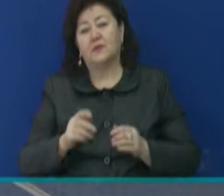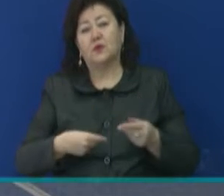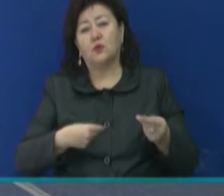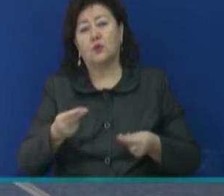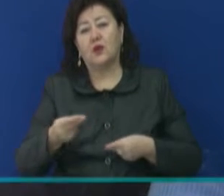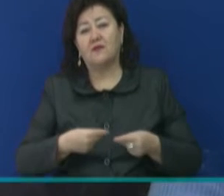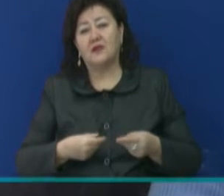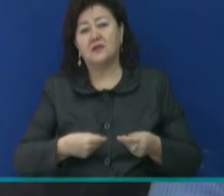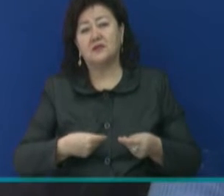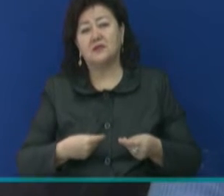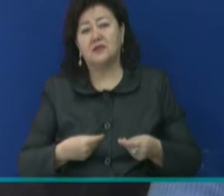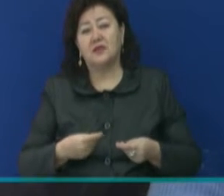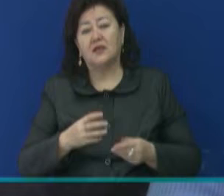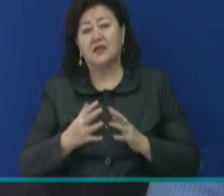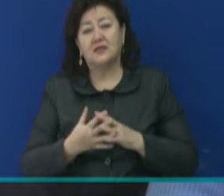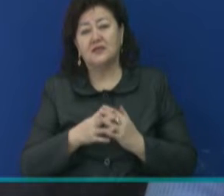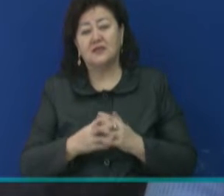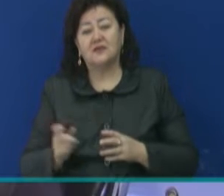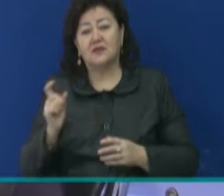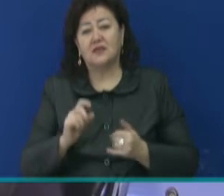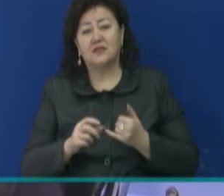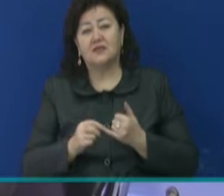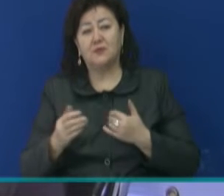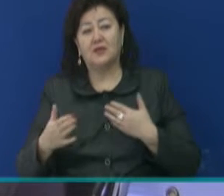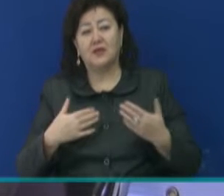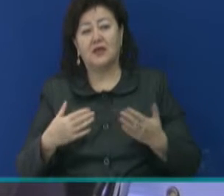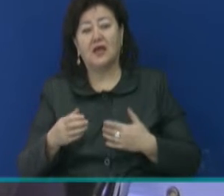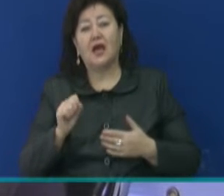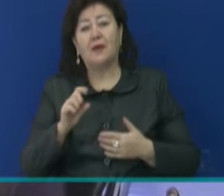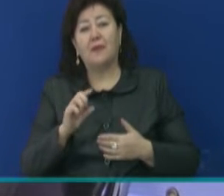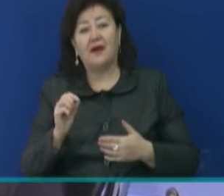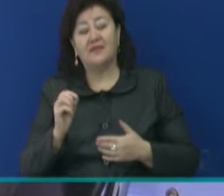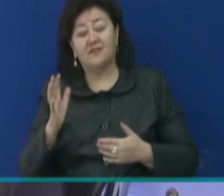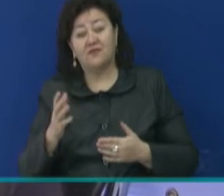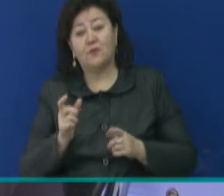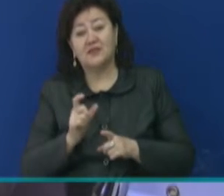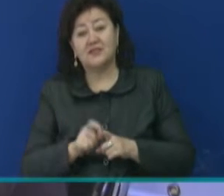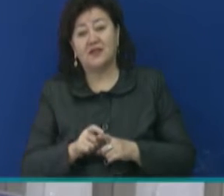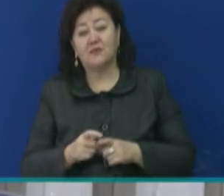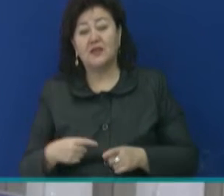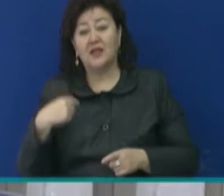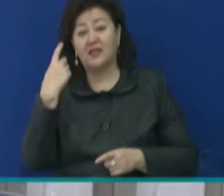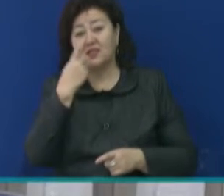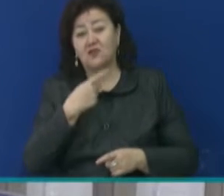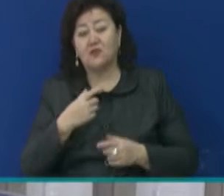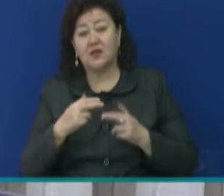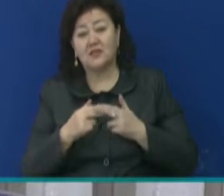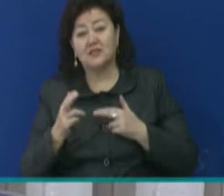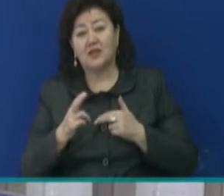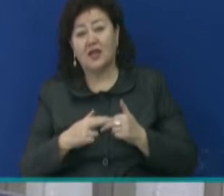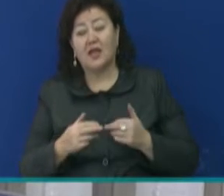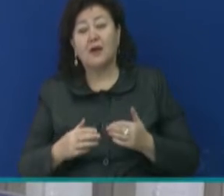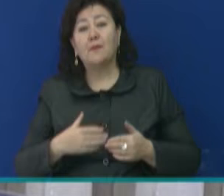руководитель управления сельского хозяйства и земельных отношений области Абай анзорабаев По его словам для индивидуального жилищного строительства